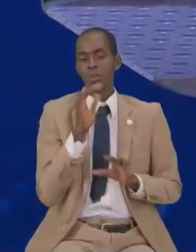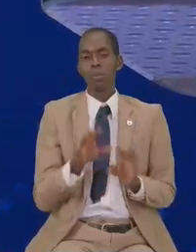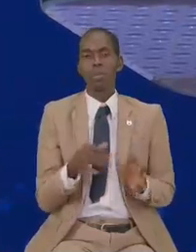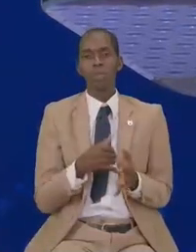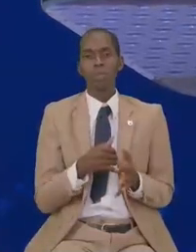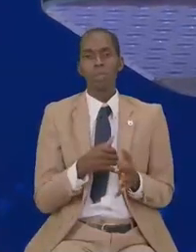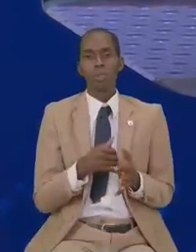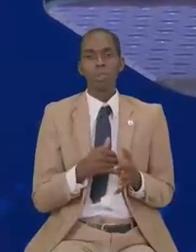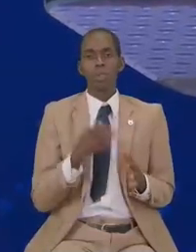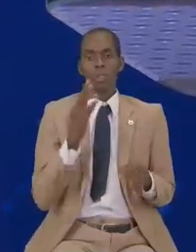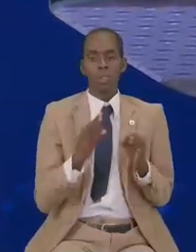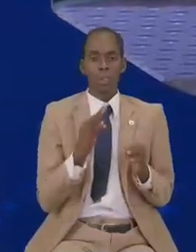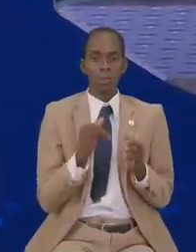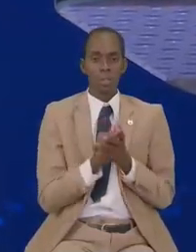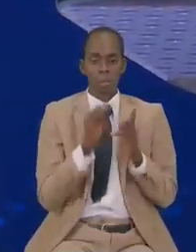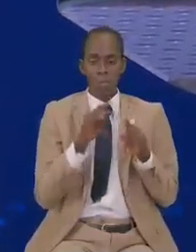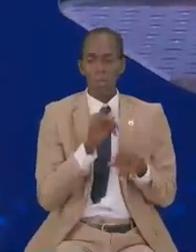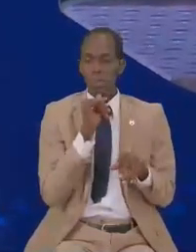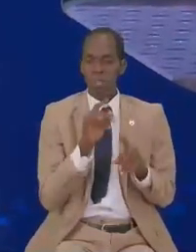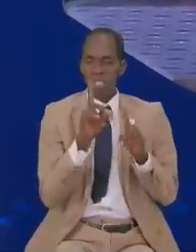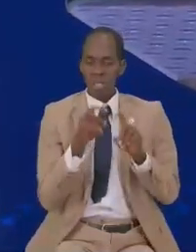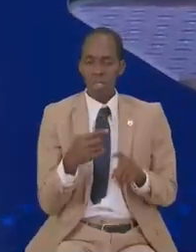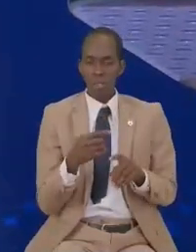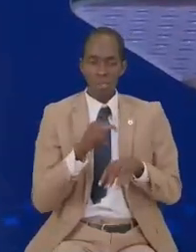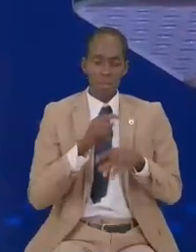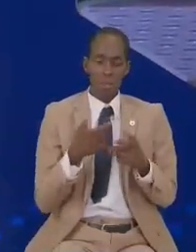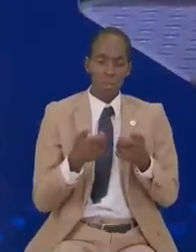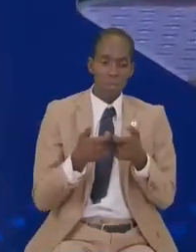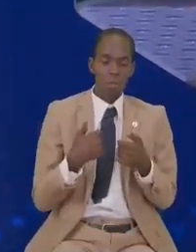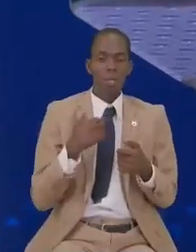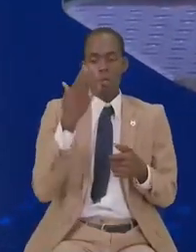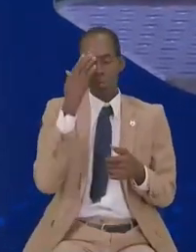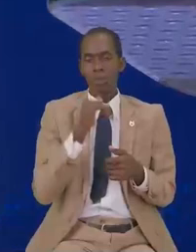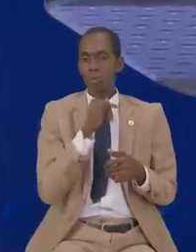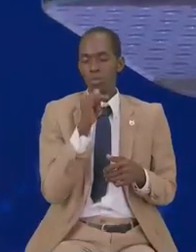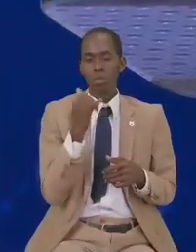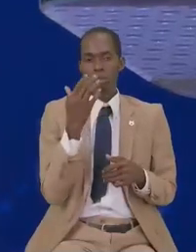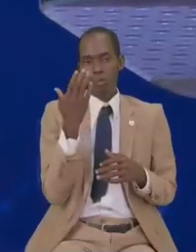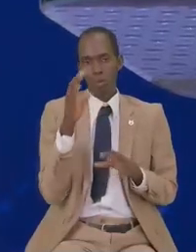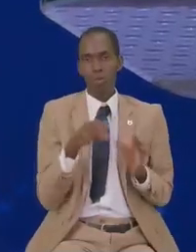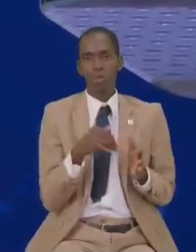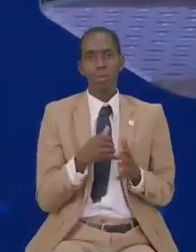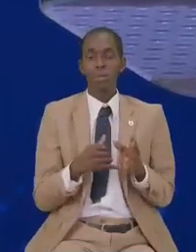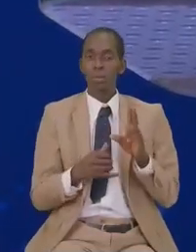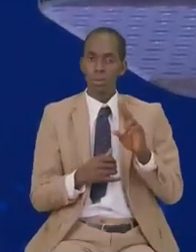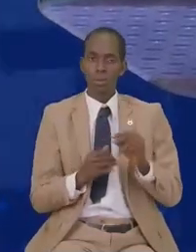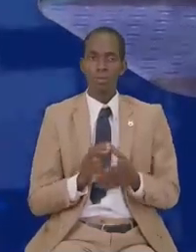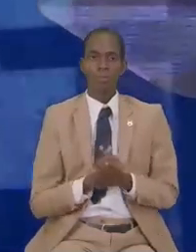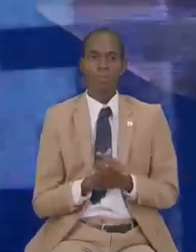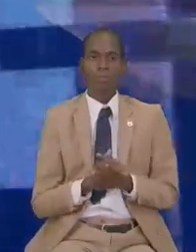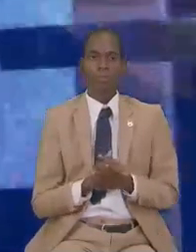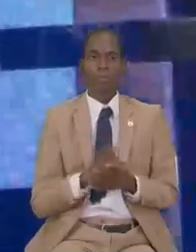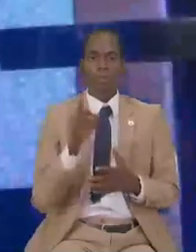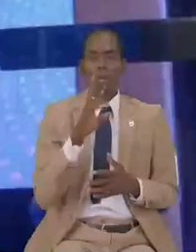je vais faire un tirage. Si la personne ne m'appelle pas, je vais savoir. Je vais faire un tirage. Si la personne n'a pas envoyé un